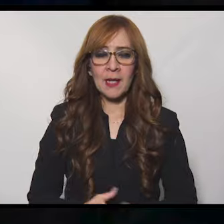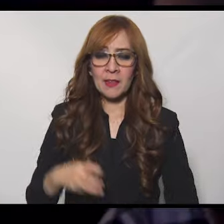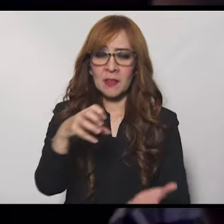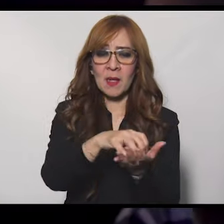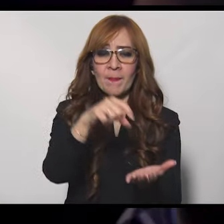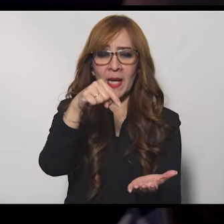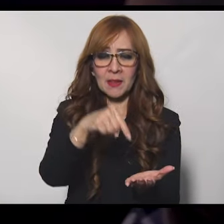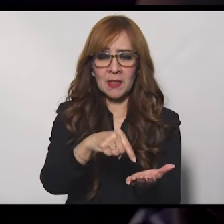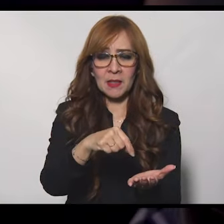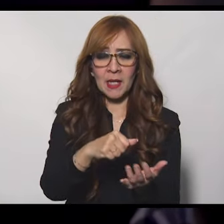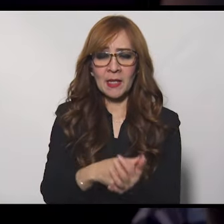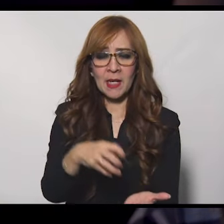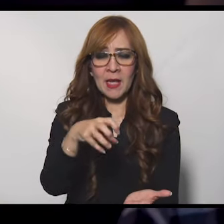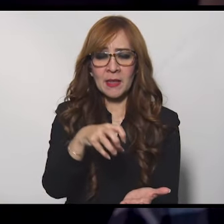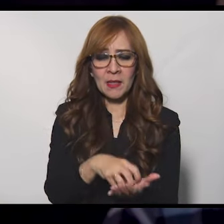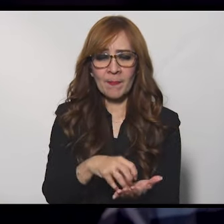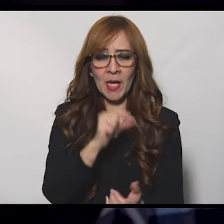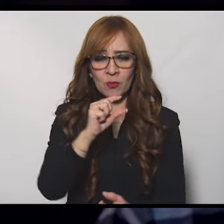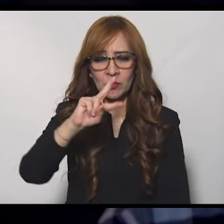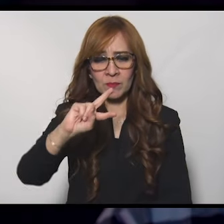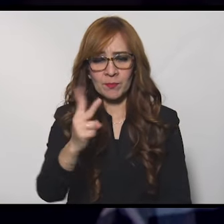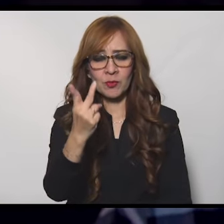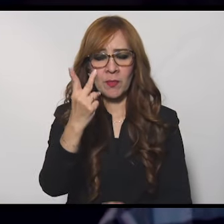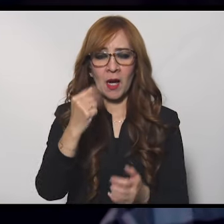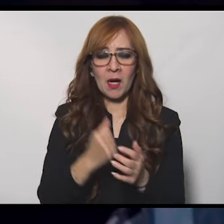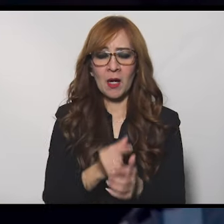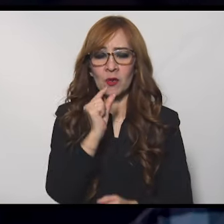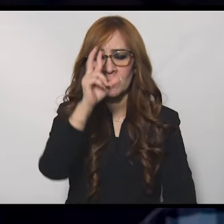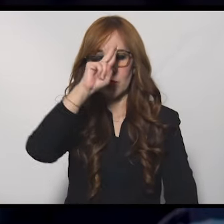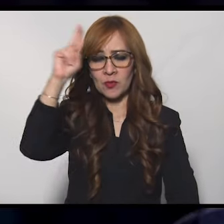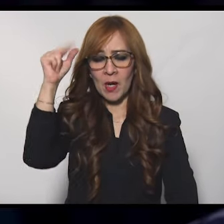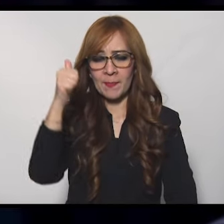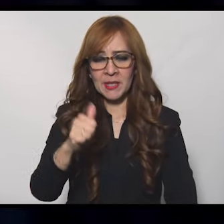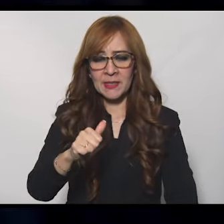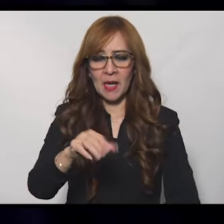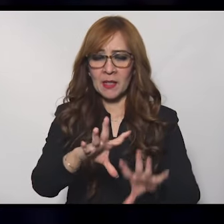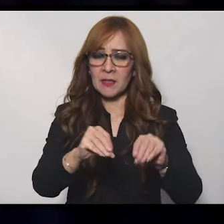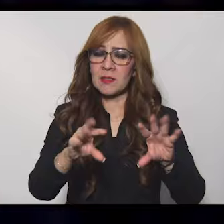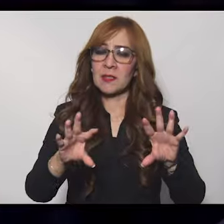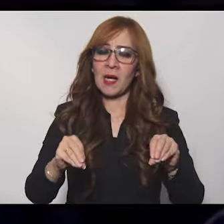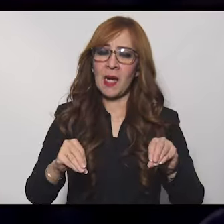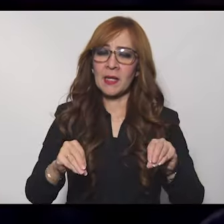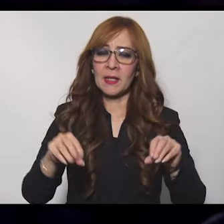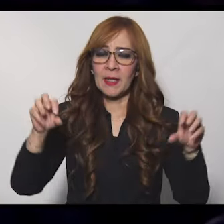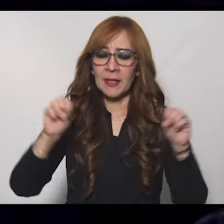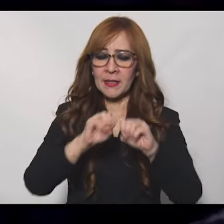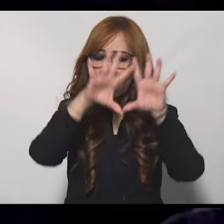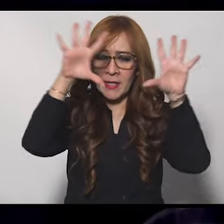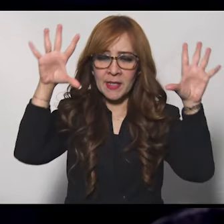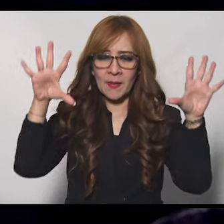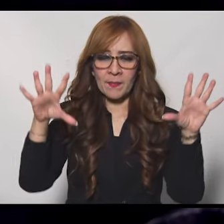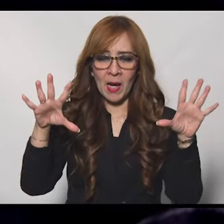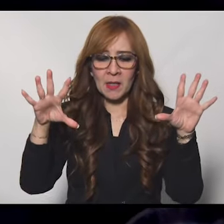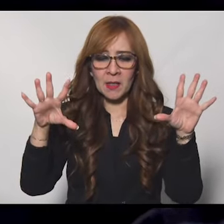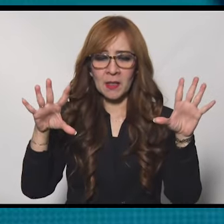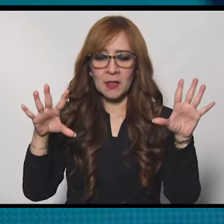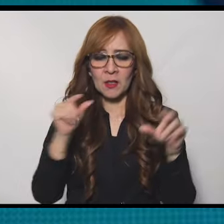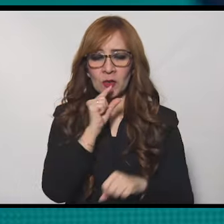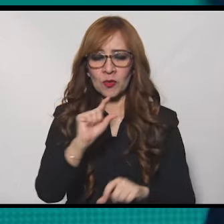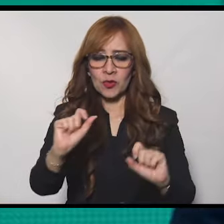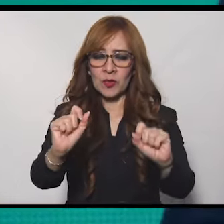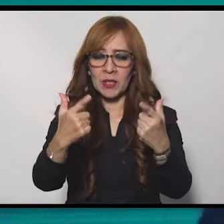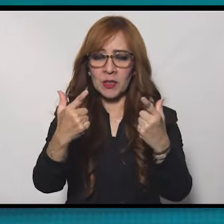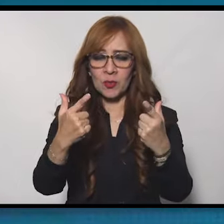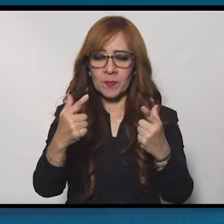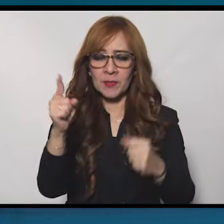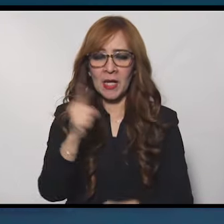tempat ini adalah sweet spot bagi Tuhan untuk Tuhan bisa kerjakan keajaiban demi keajaiban bagi